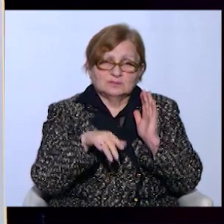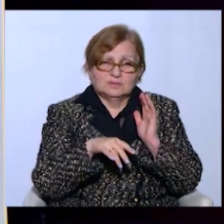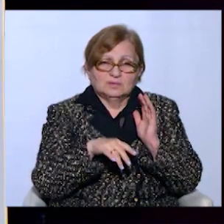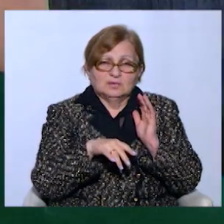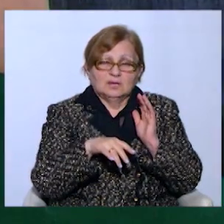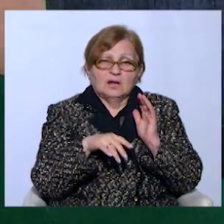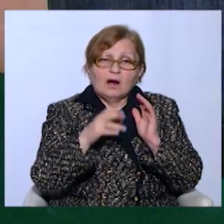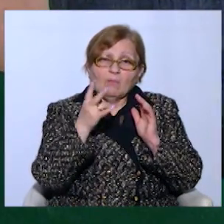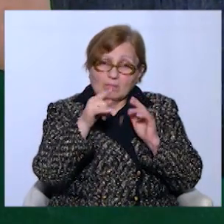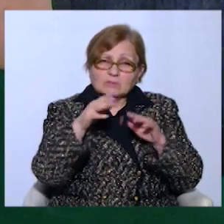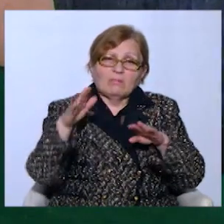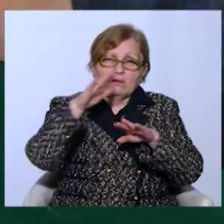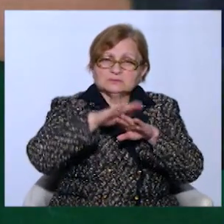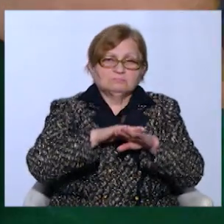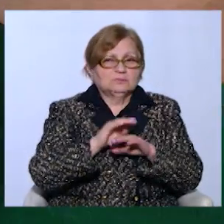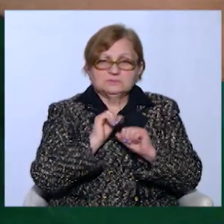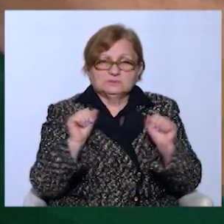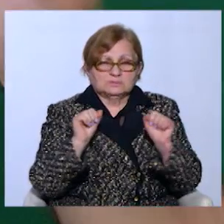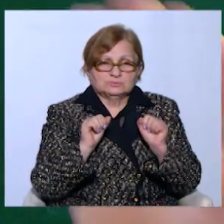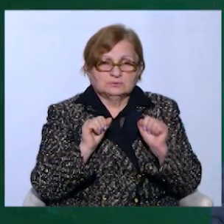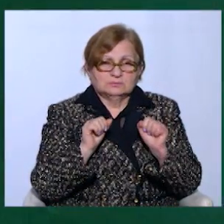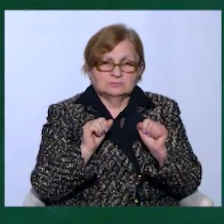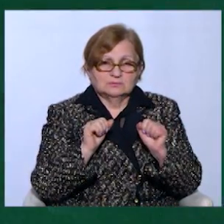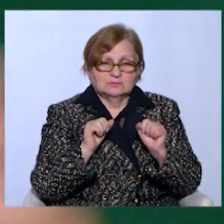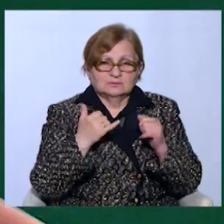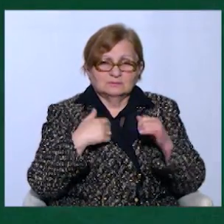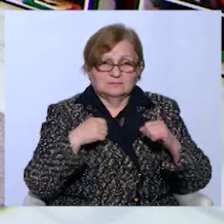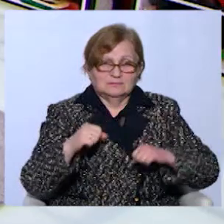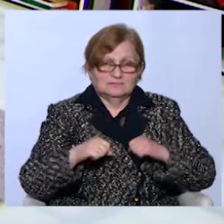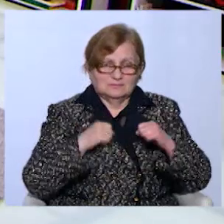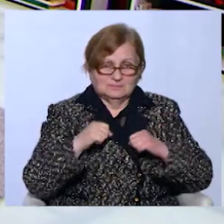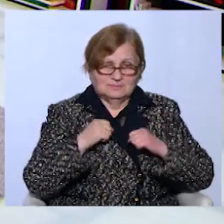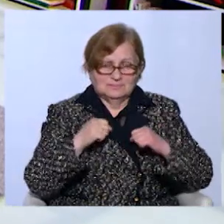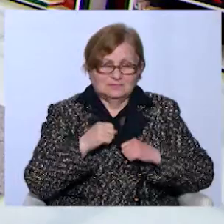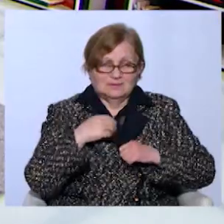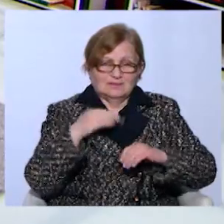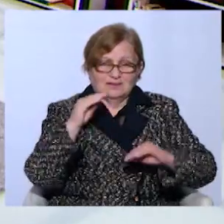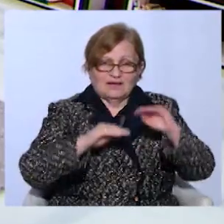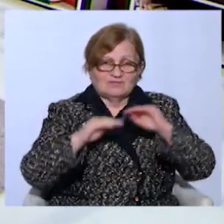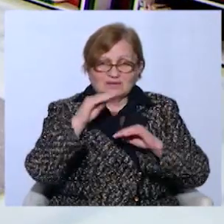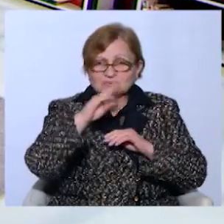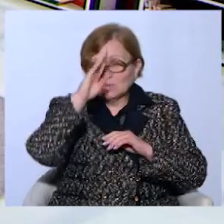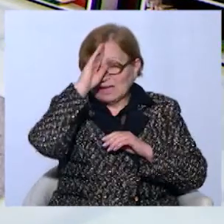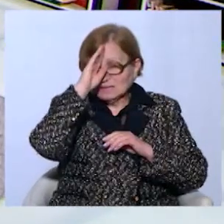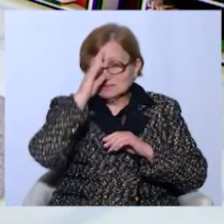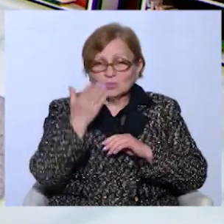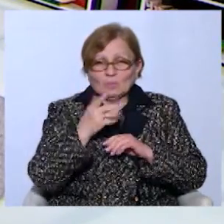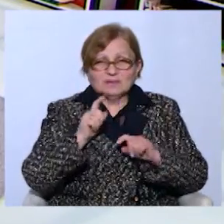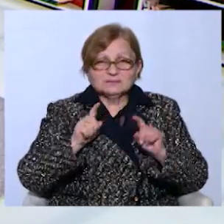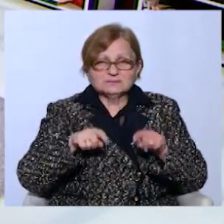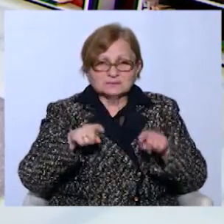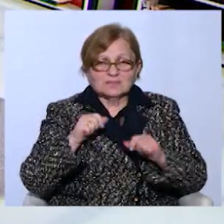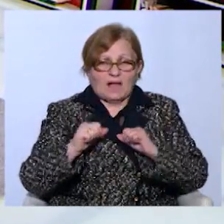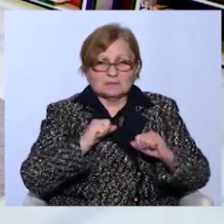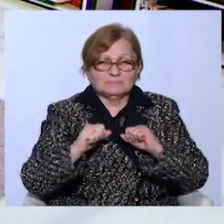შეიძლება რომ ერთმანეთს ზემოდან გადავადოთ. ახლა მე შევეცდები ამ შვიდი ფიგურით ავაწყო კაცი, რომელიც გარბის.